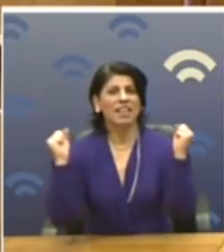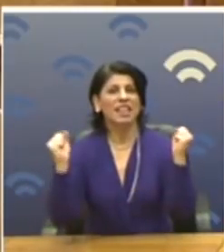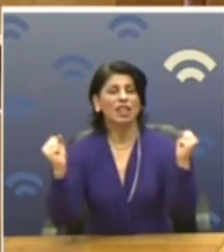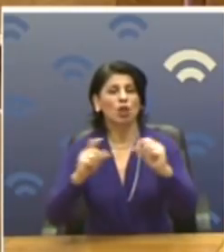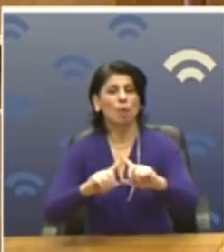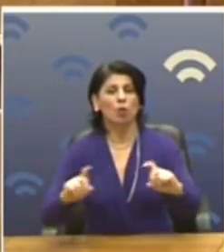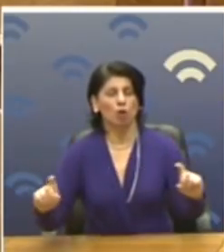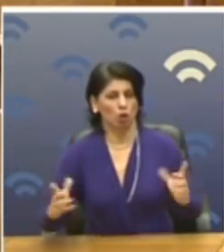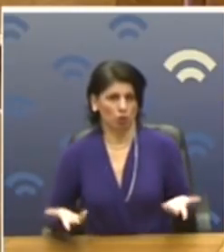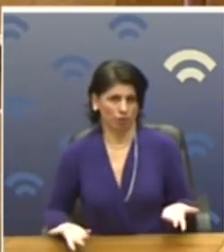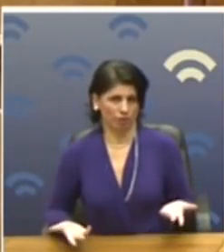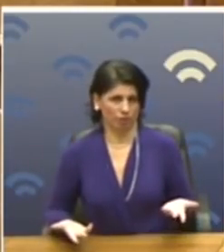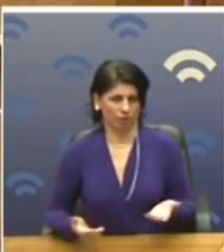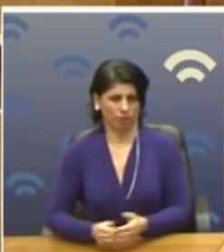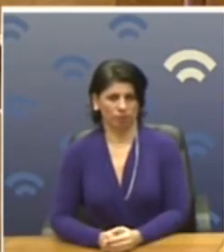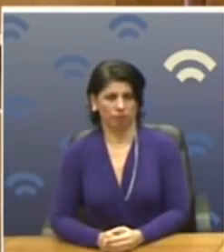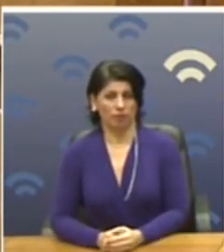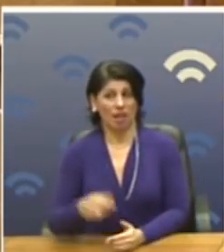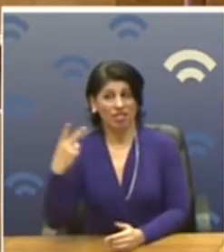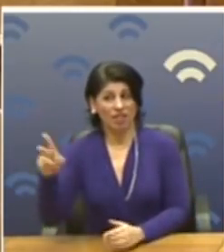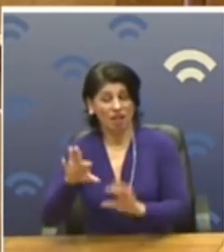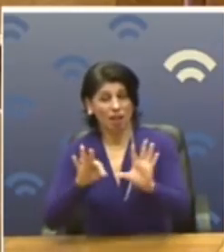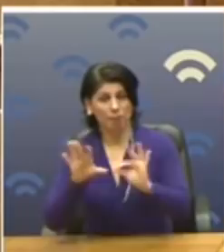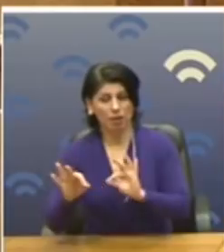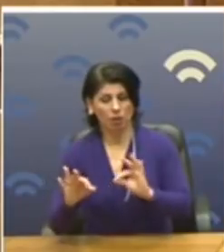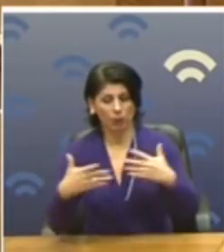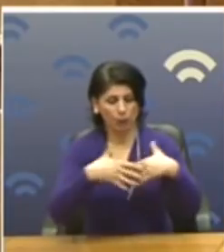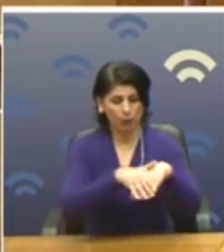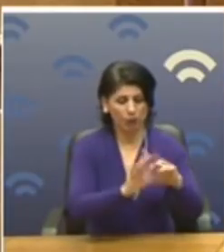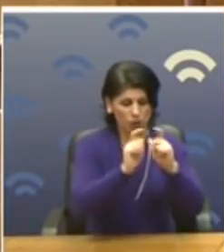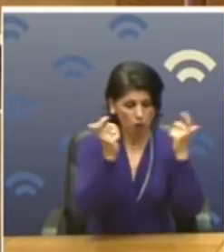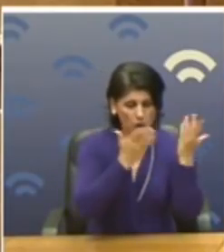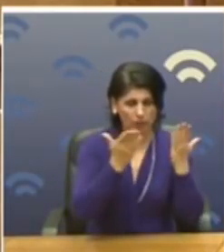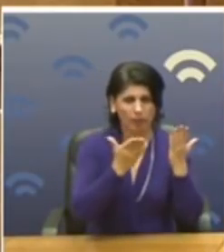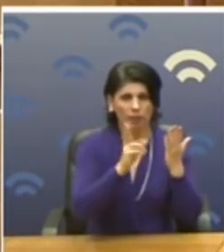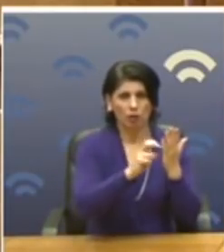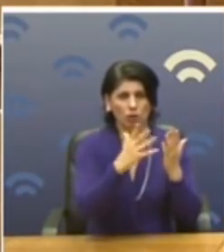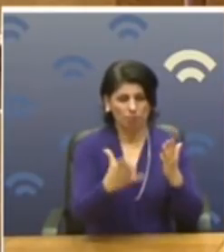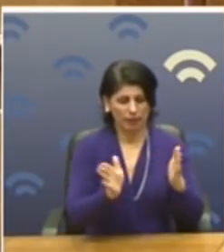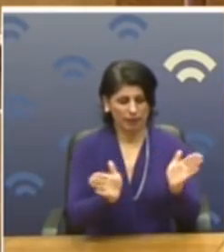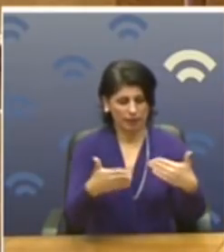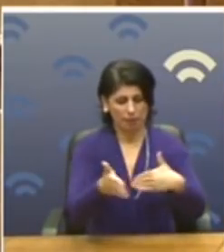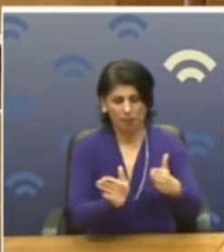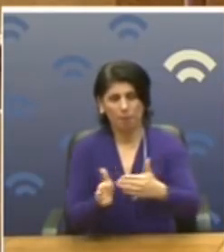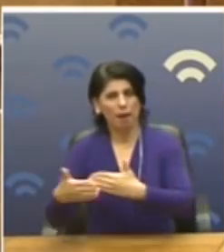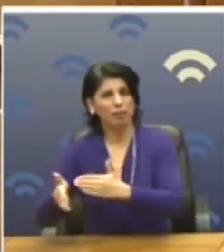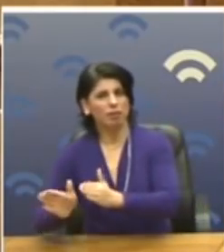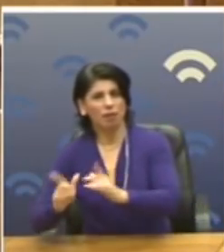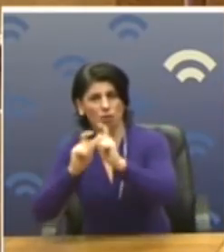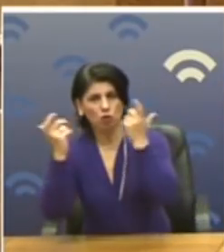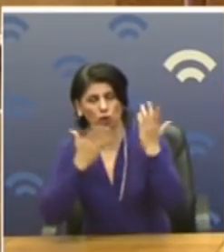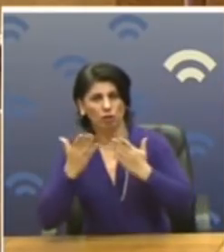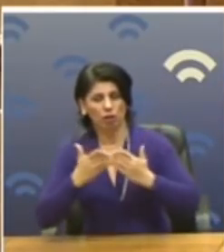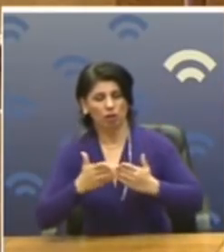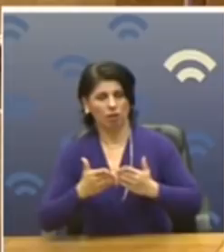ήταν η συγχωνεύση σχολείων, τα 25 τμήματα στα σχολεία, οι